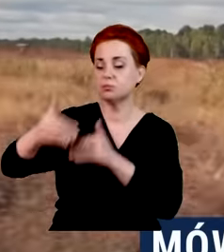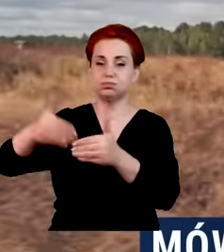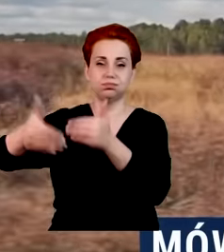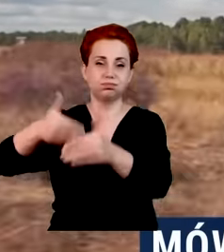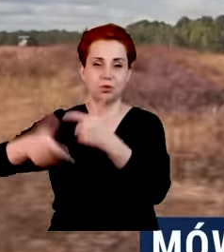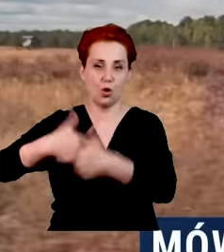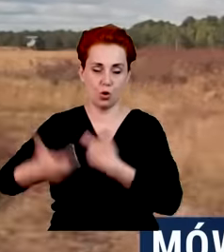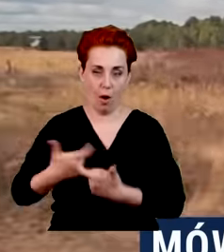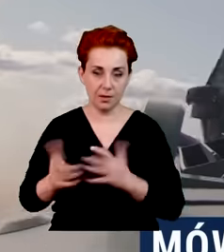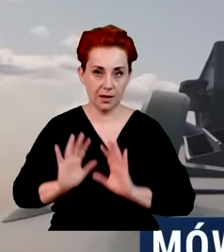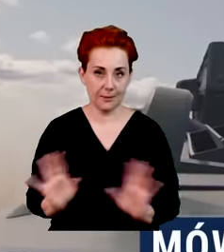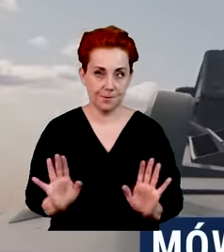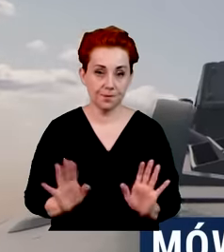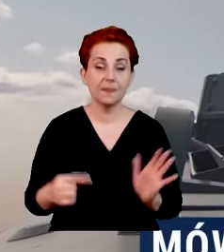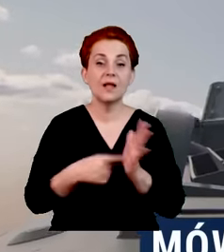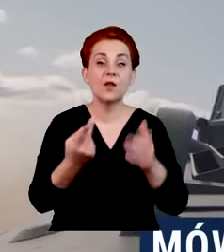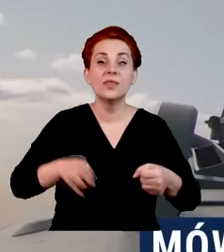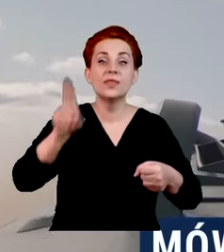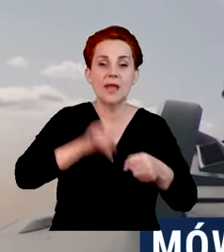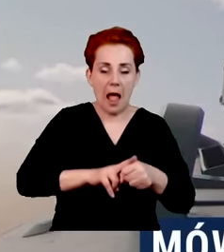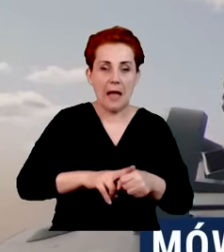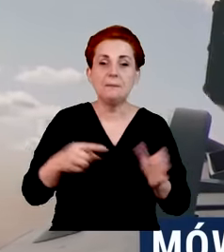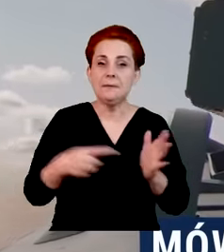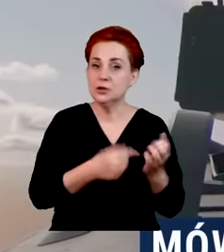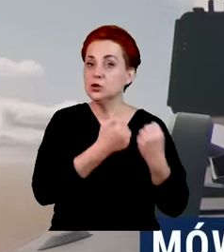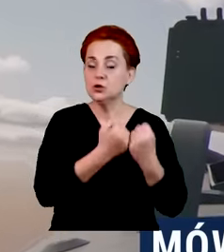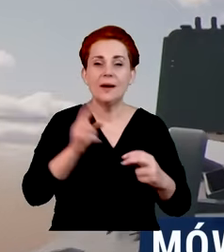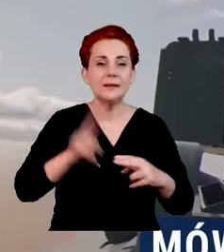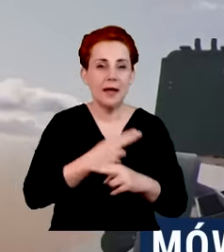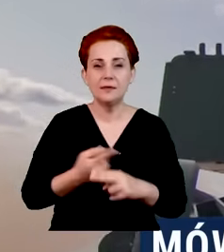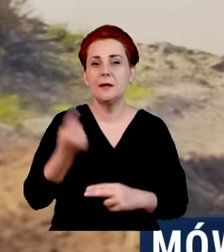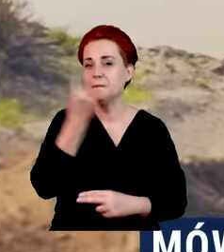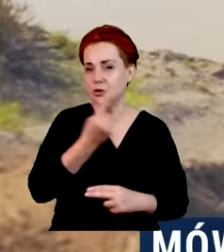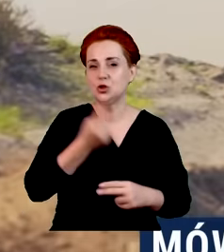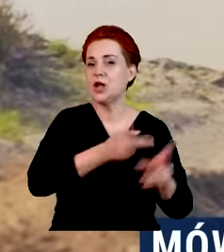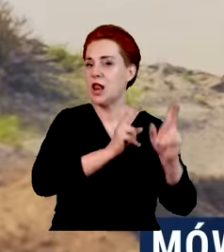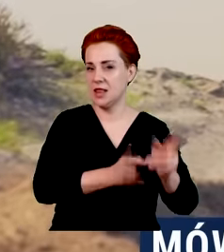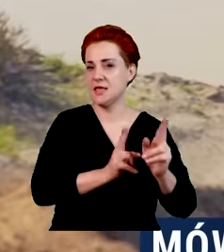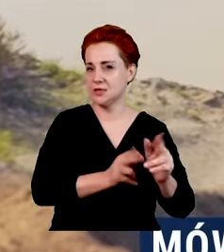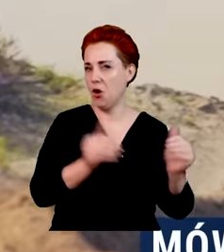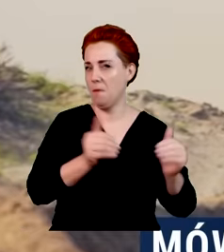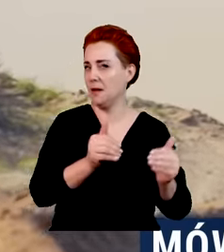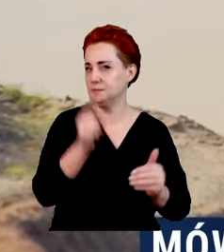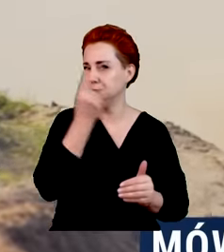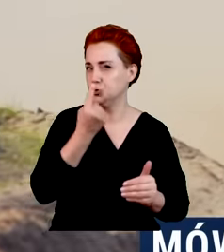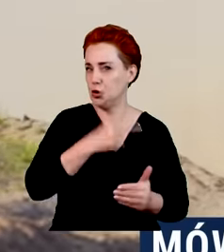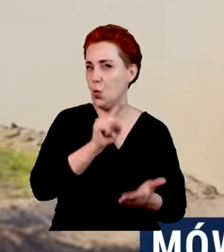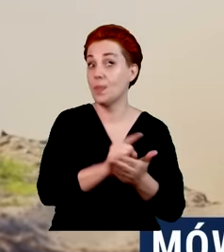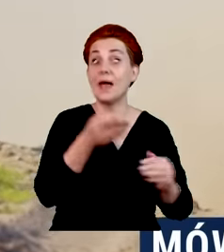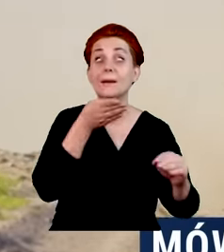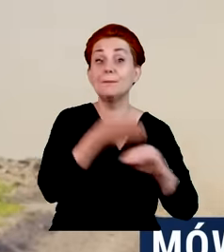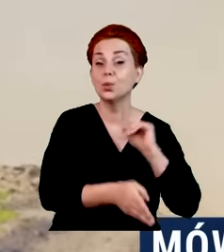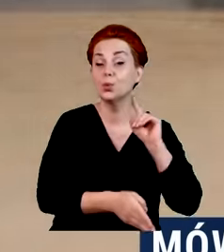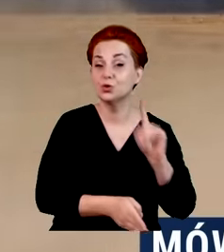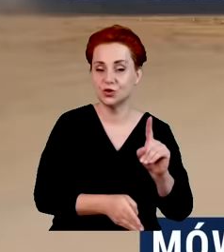jeżeli chodzi o terminowość Ja myślę że realnie w listopadu w listopadzie może być najpóźniej w listopadzie